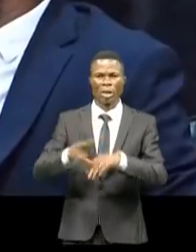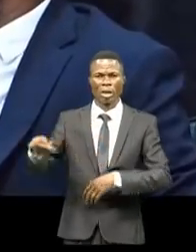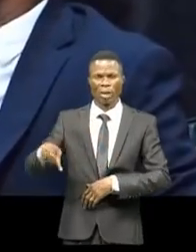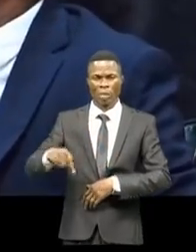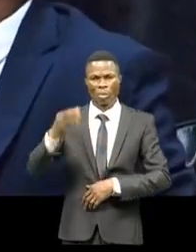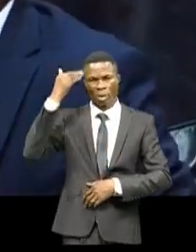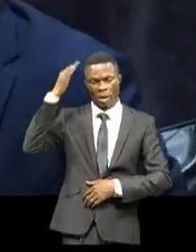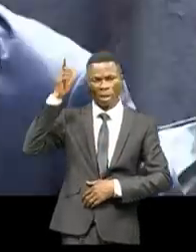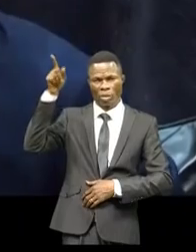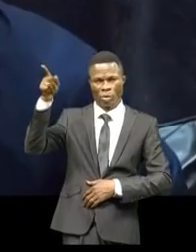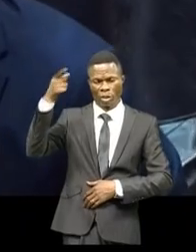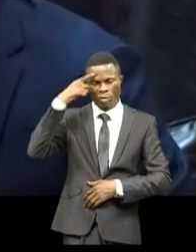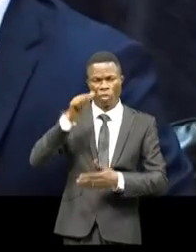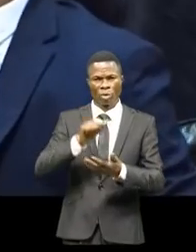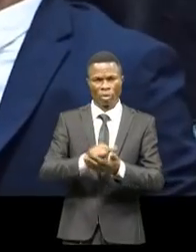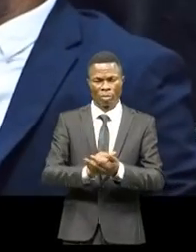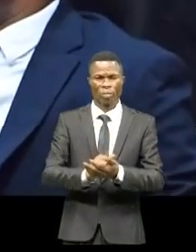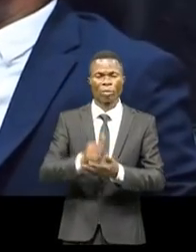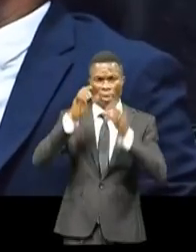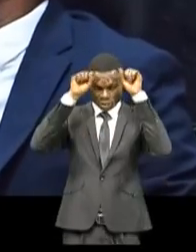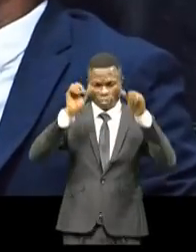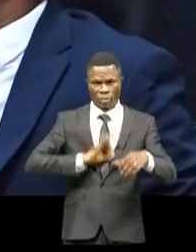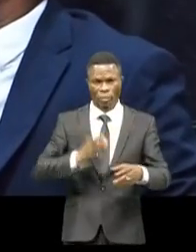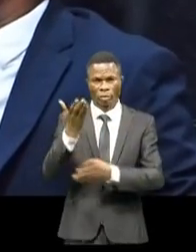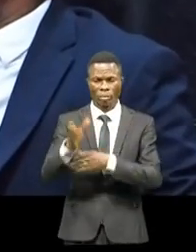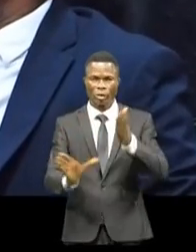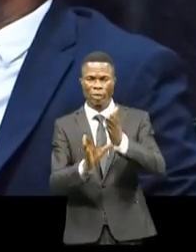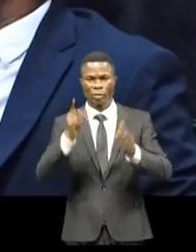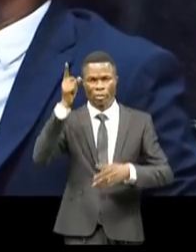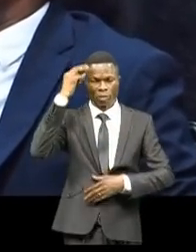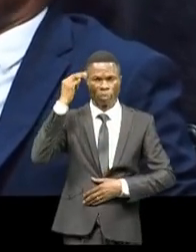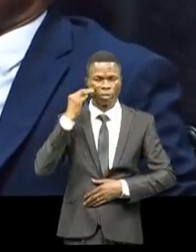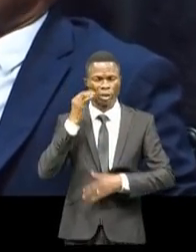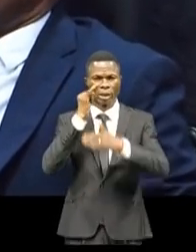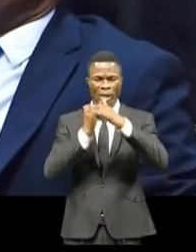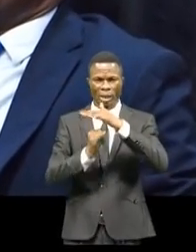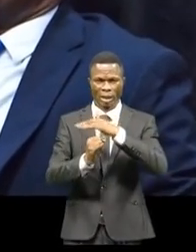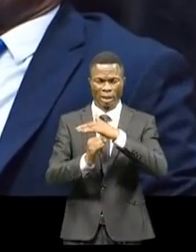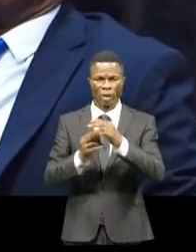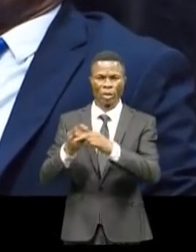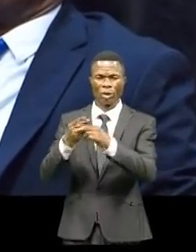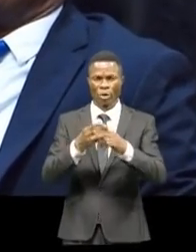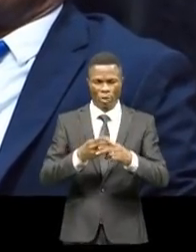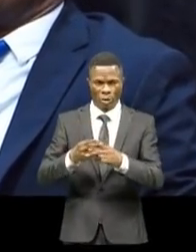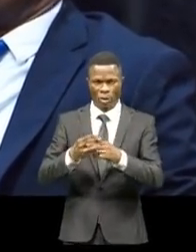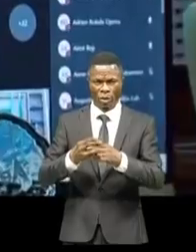de l'Équateur. À ses propos, il a demandé au vice-premier ministre, ministre de l'Intérieur,